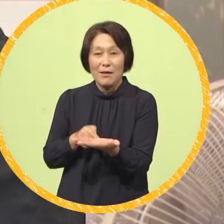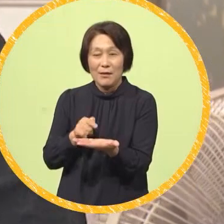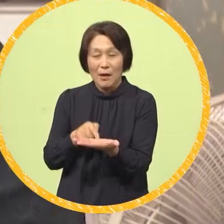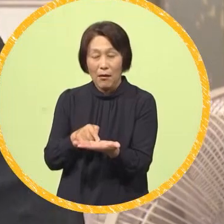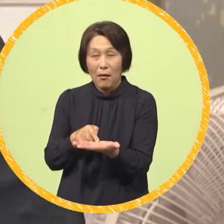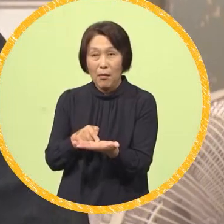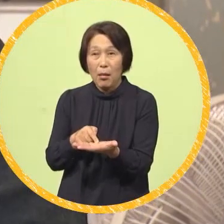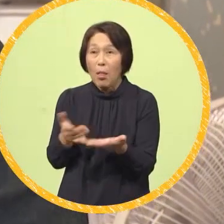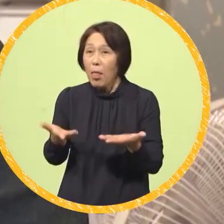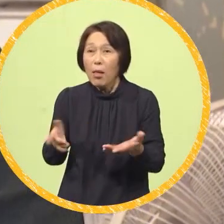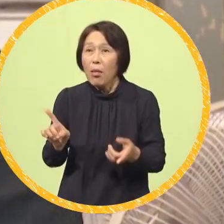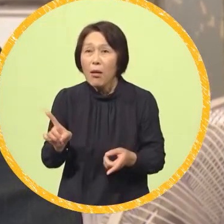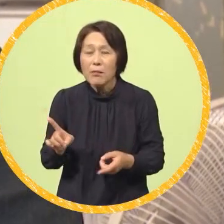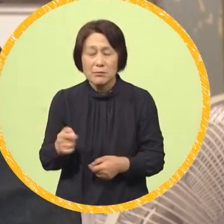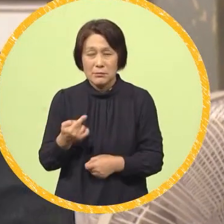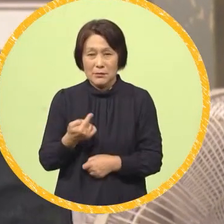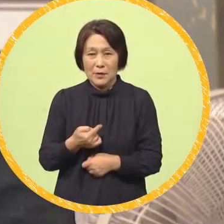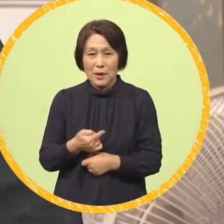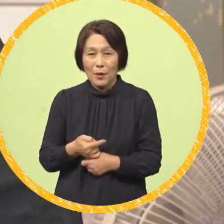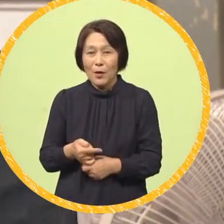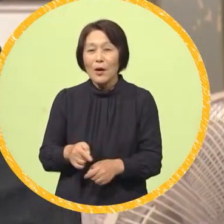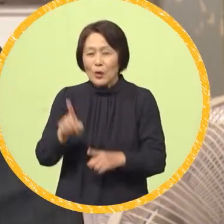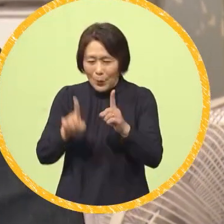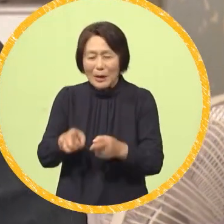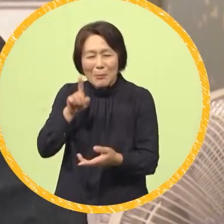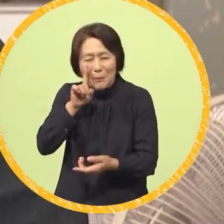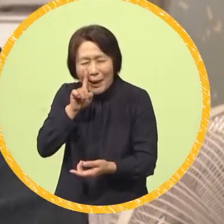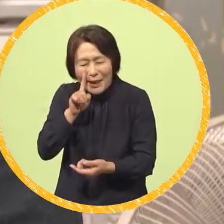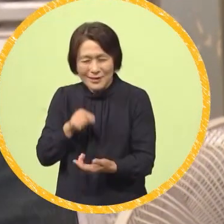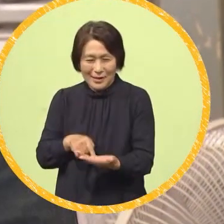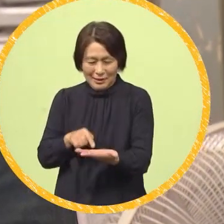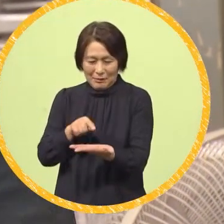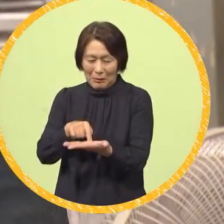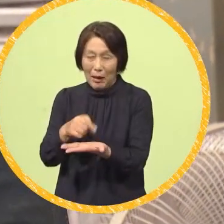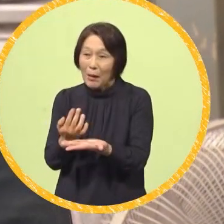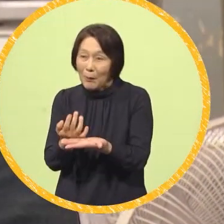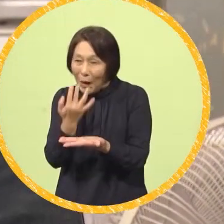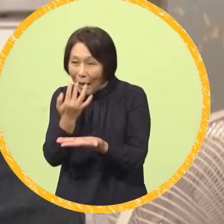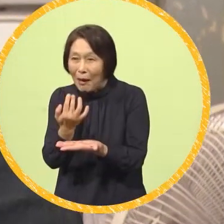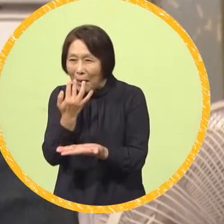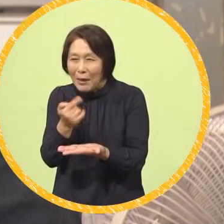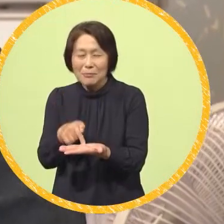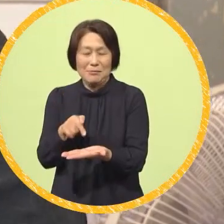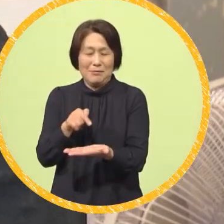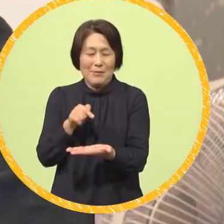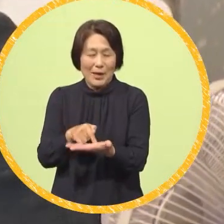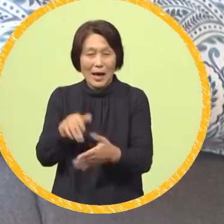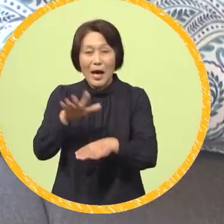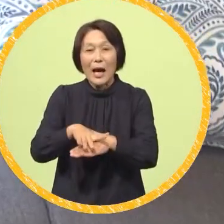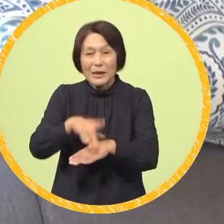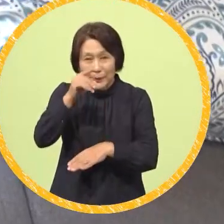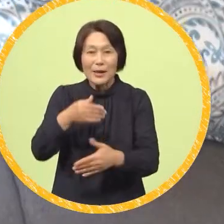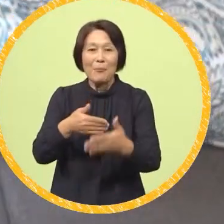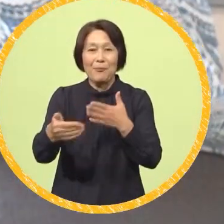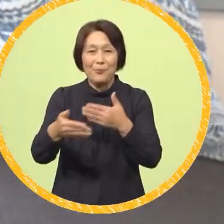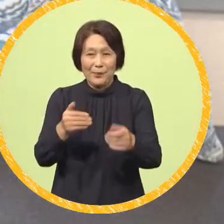どうしていいかもわからないままとりあえずやってみればっていうことで使ったのが最初でした。 17の頃